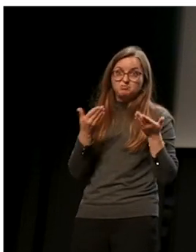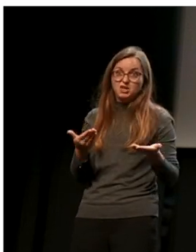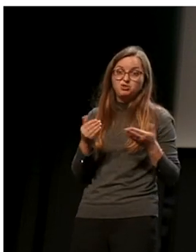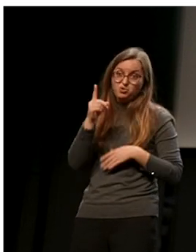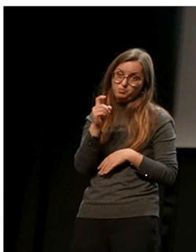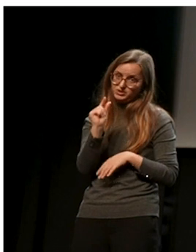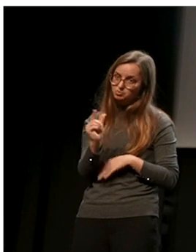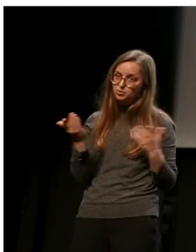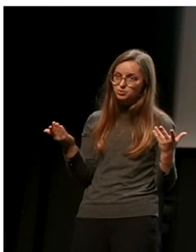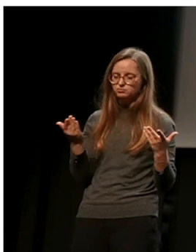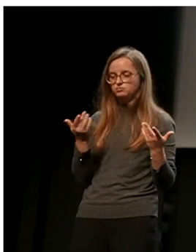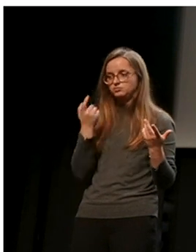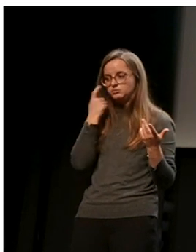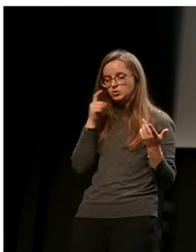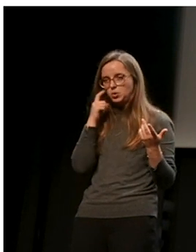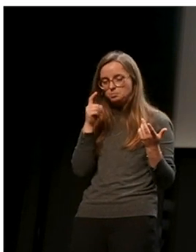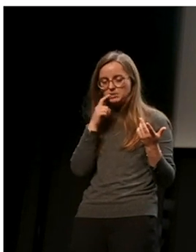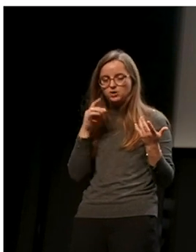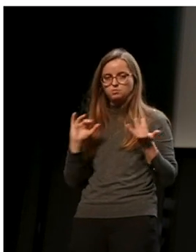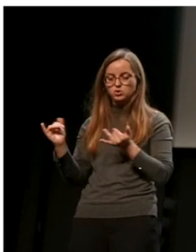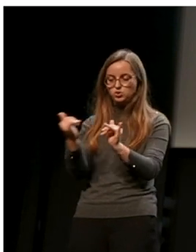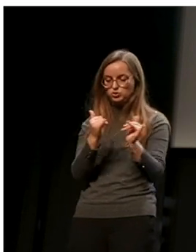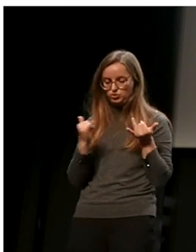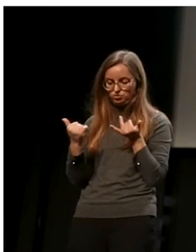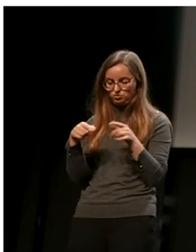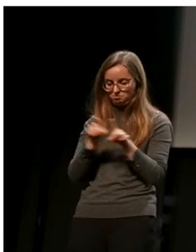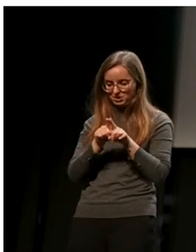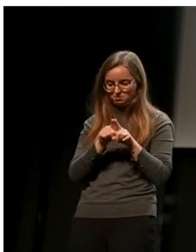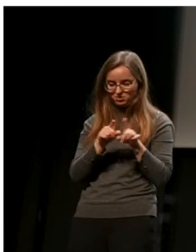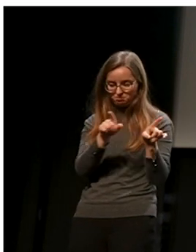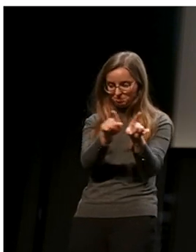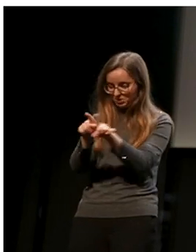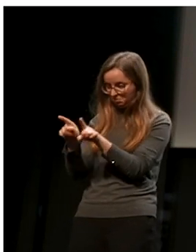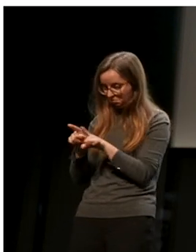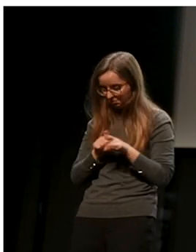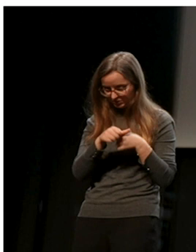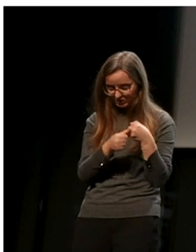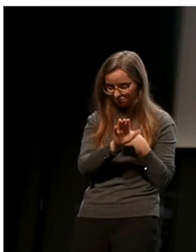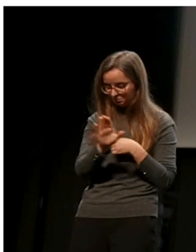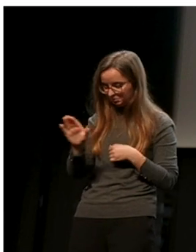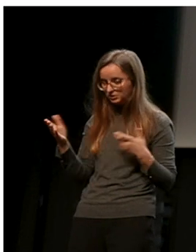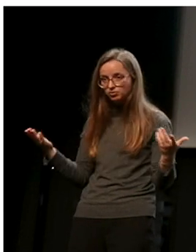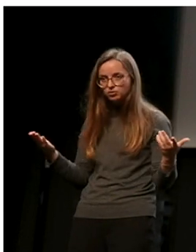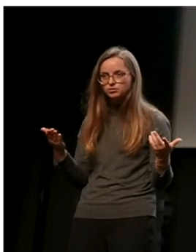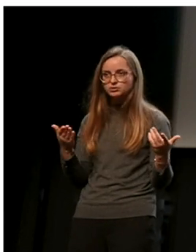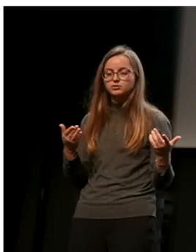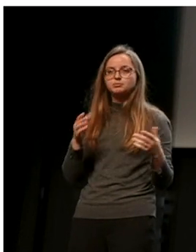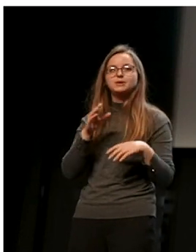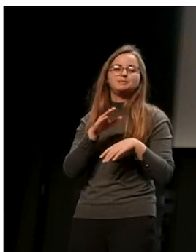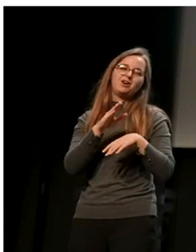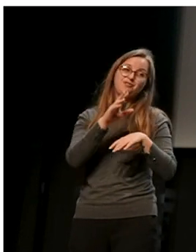de se retrouver avec que des jeux qui ont tous la même gueule. T'es une IA ou pas une IA, en fait, t'as ce